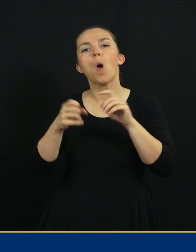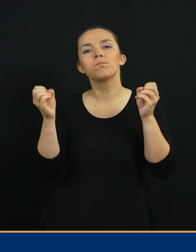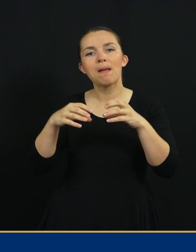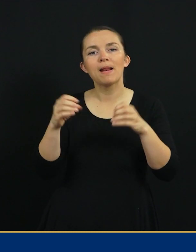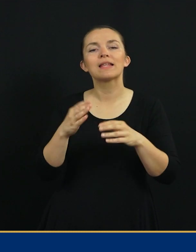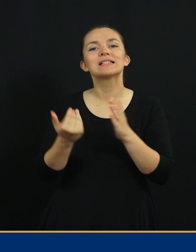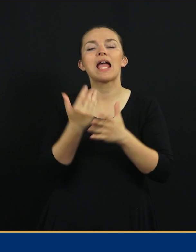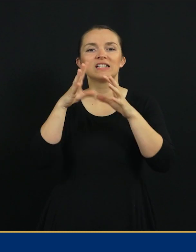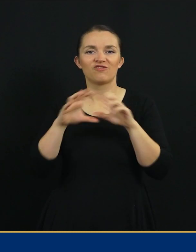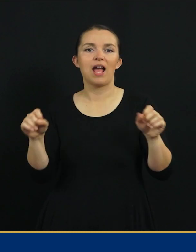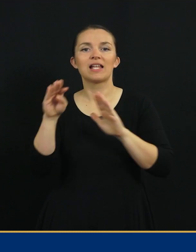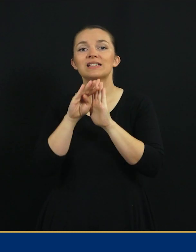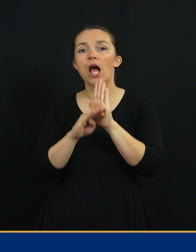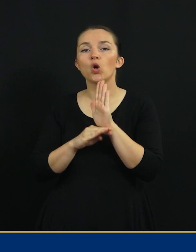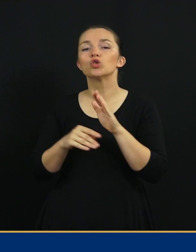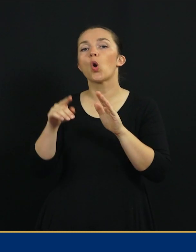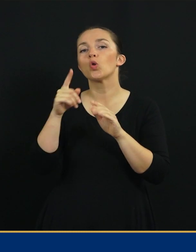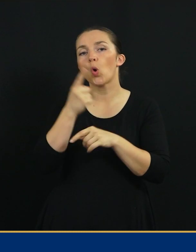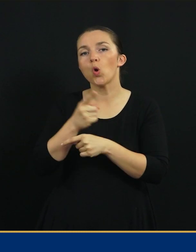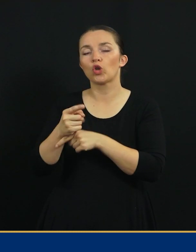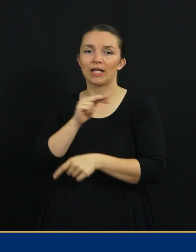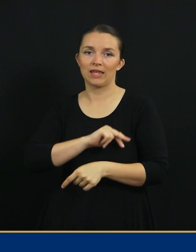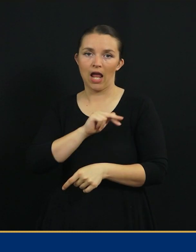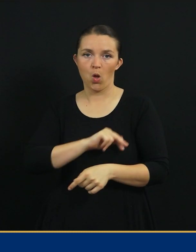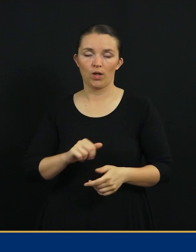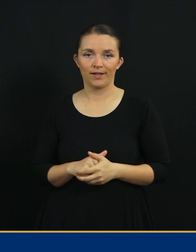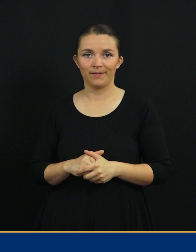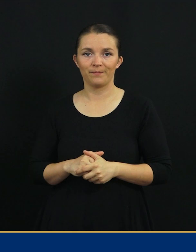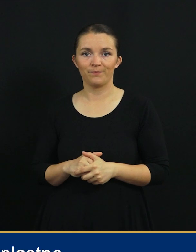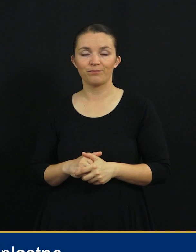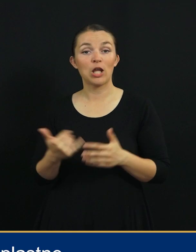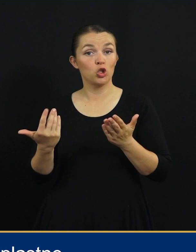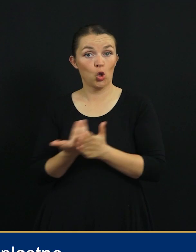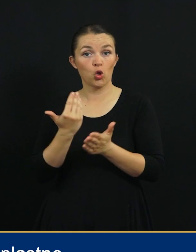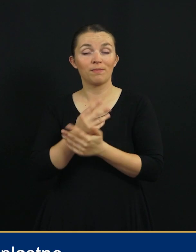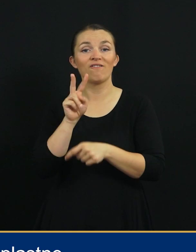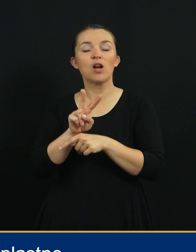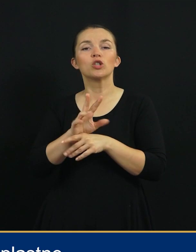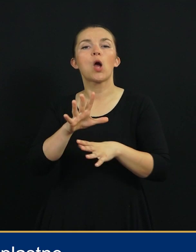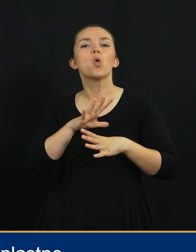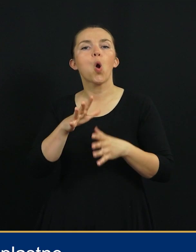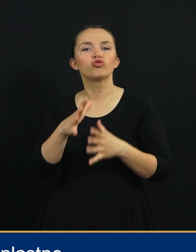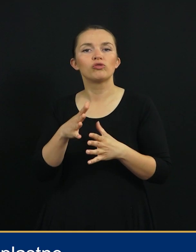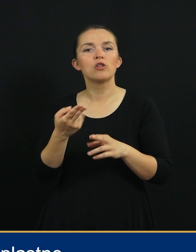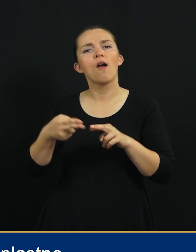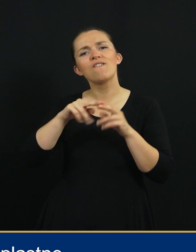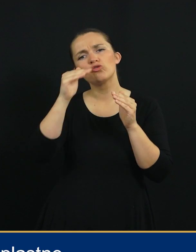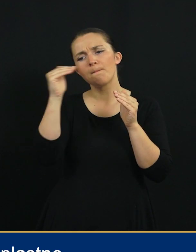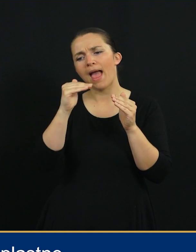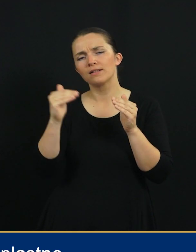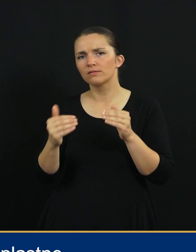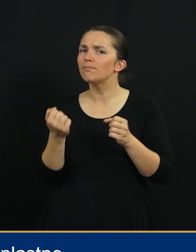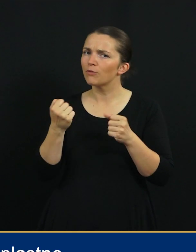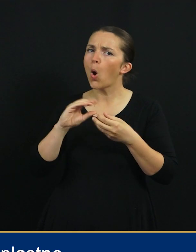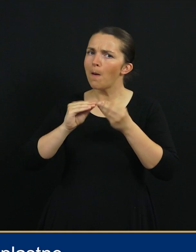za izvajanje zakonsko predpisanih nalog. Sodobne varnostne grožnje so večplastne,